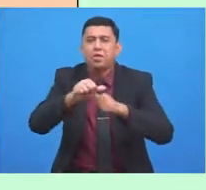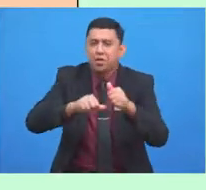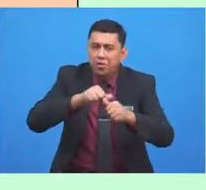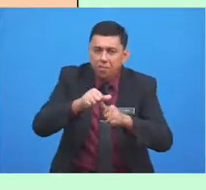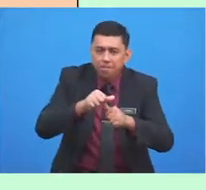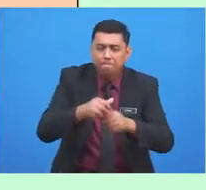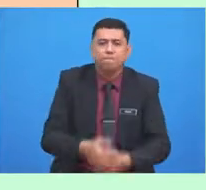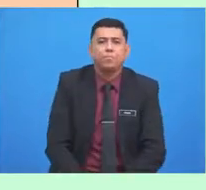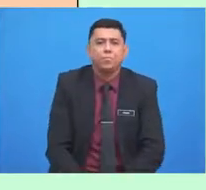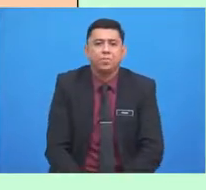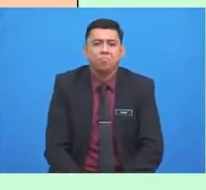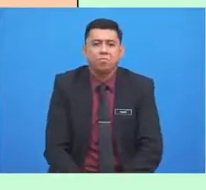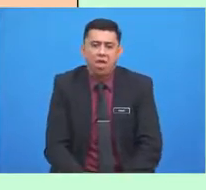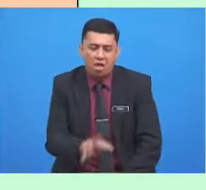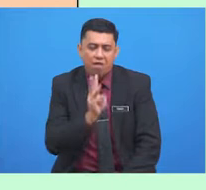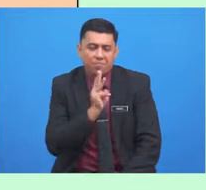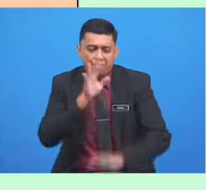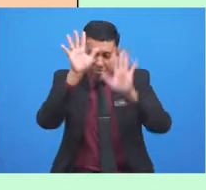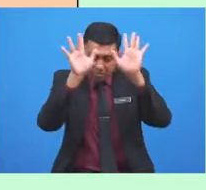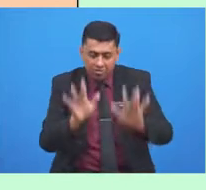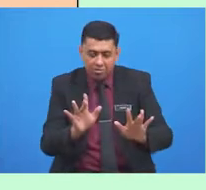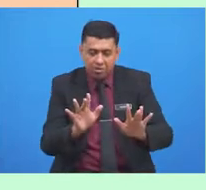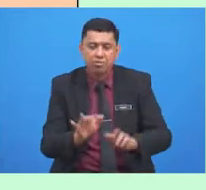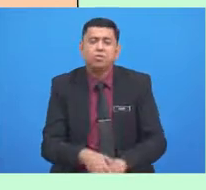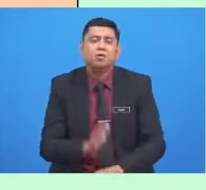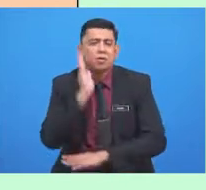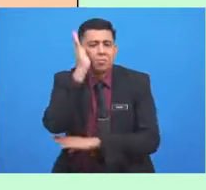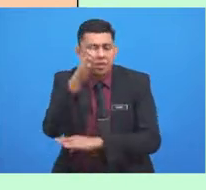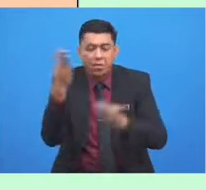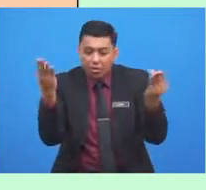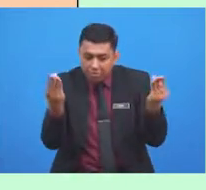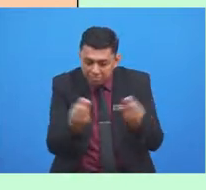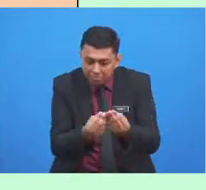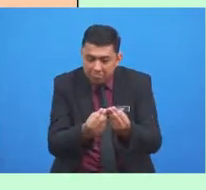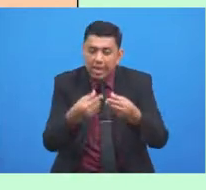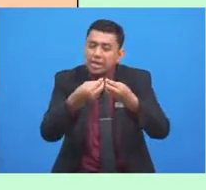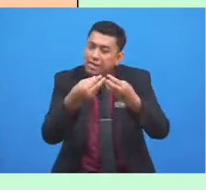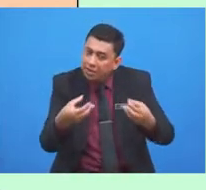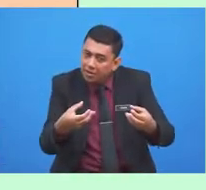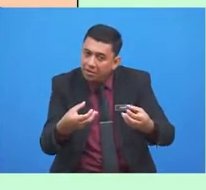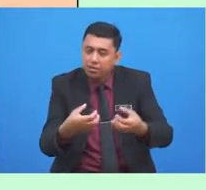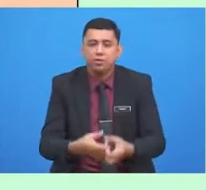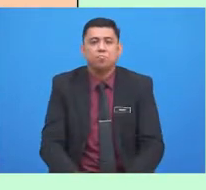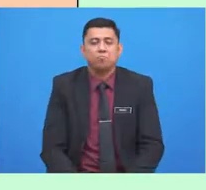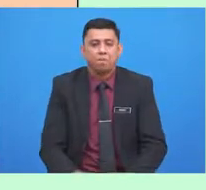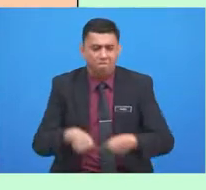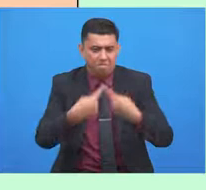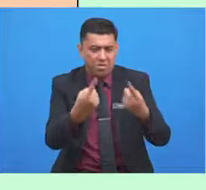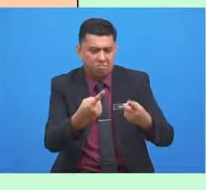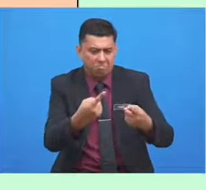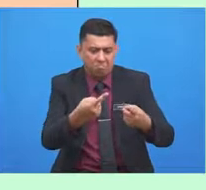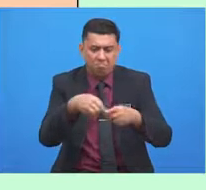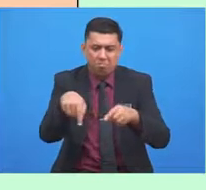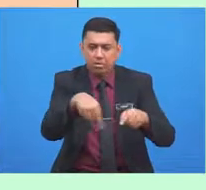kelepasan turun, contohnya air hujan. Sebahagian air hujan akan diserap ke dalam tanah dan beredar melalui liang-liang pori